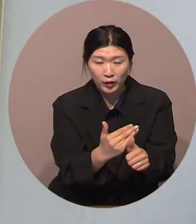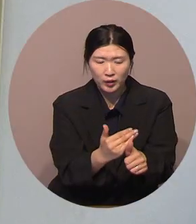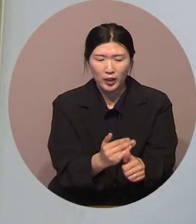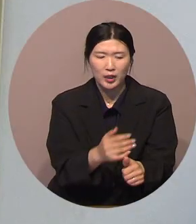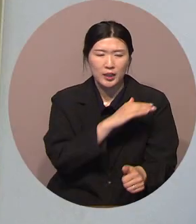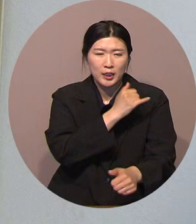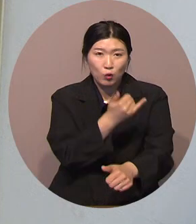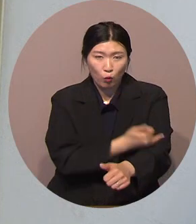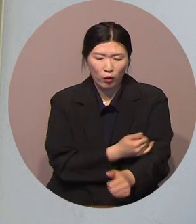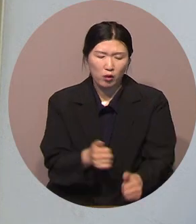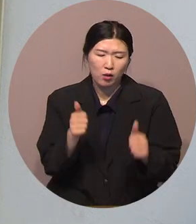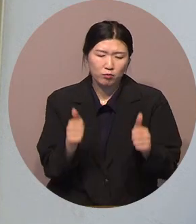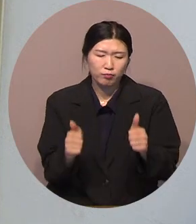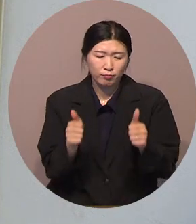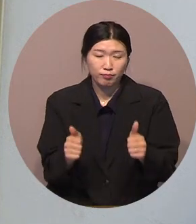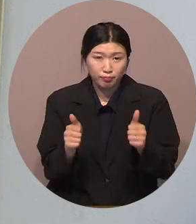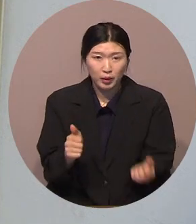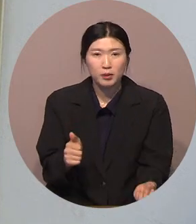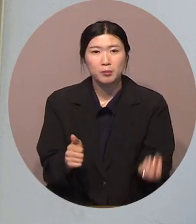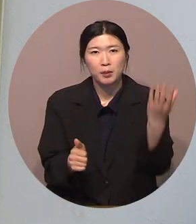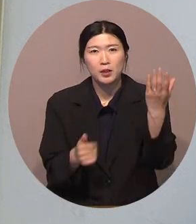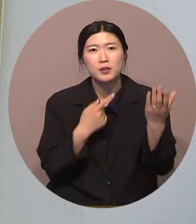파면했다 해고를